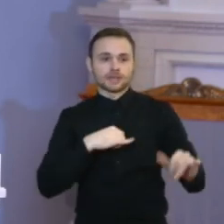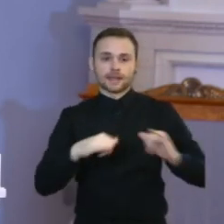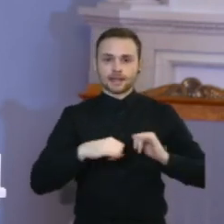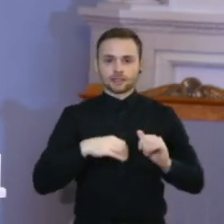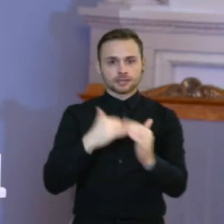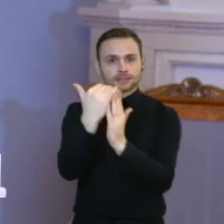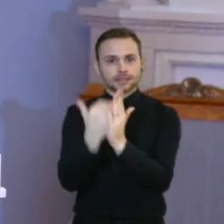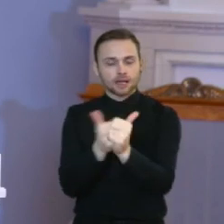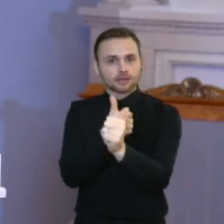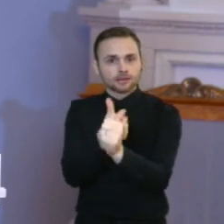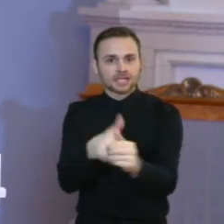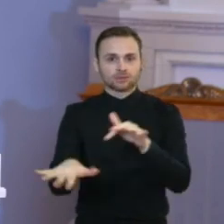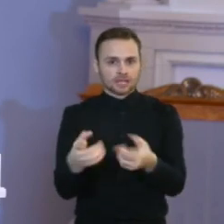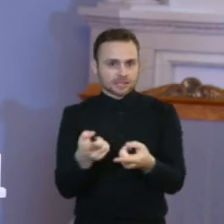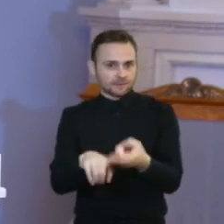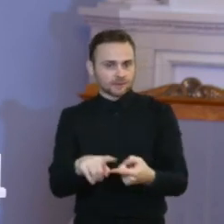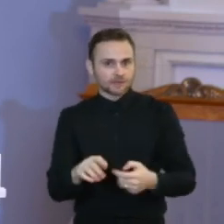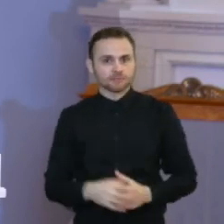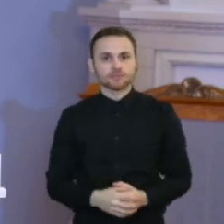į, tarkim, kažkokias